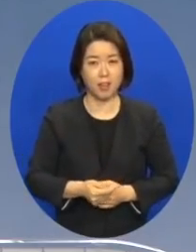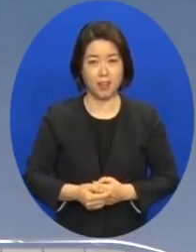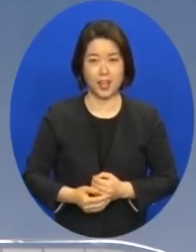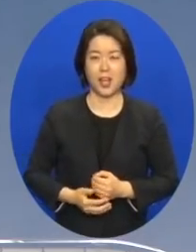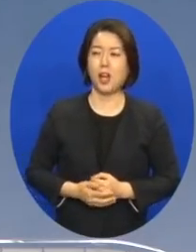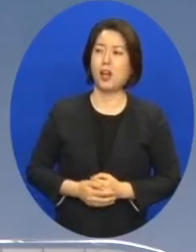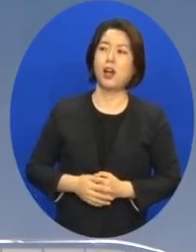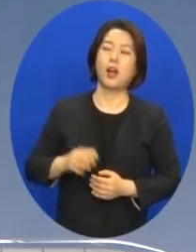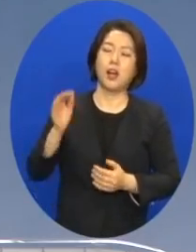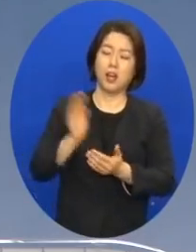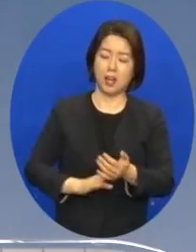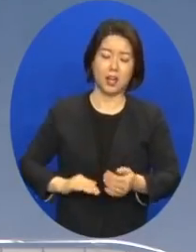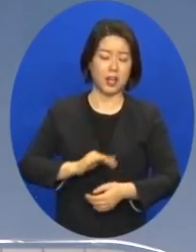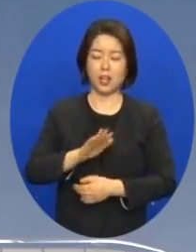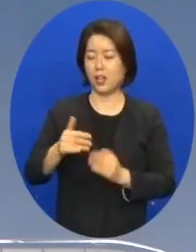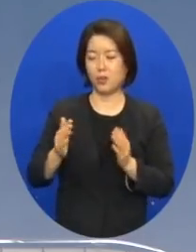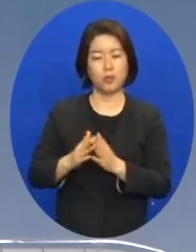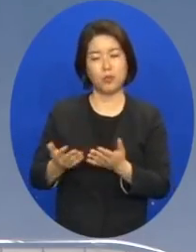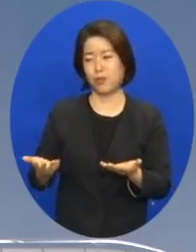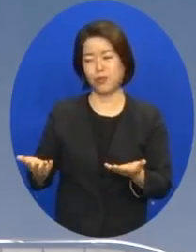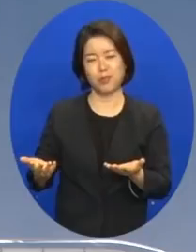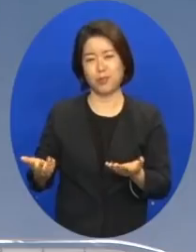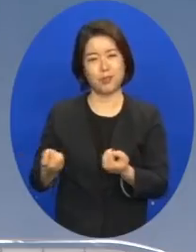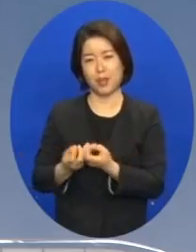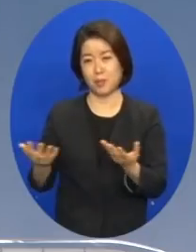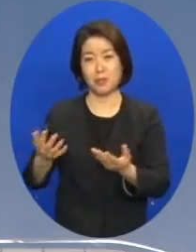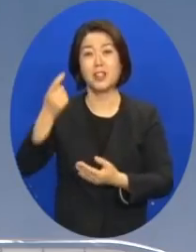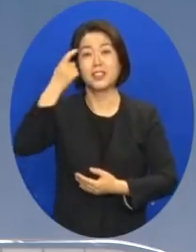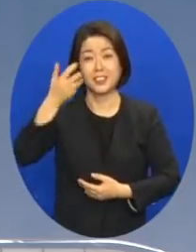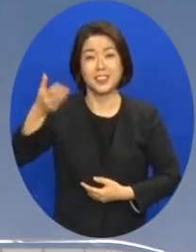그래서 아, 우리 집은 글렀구나, 그렇게 생각했다는